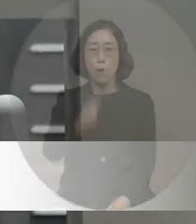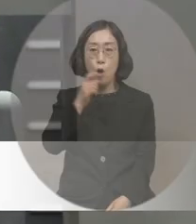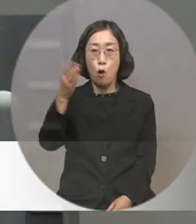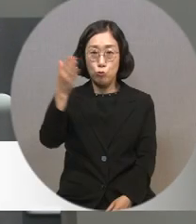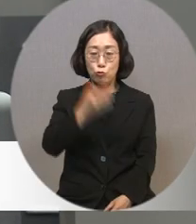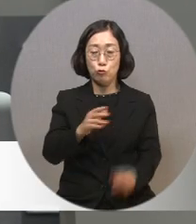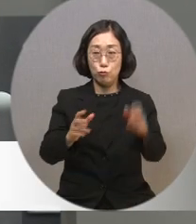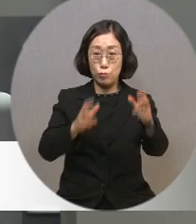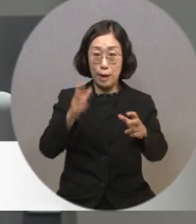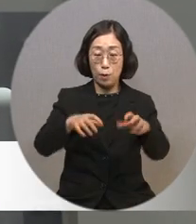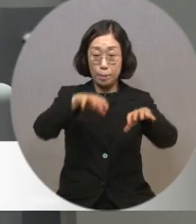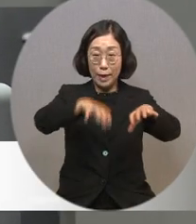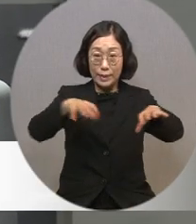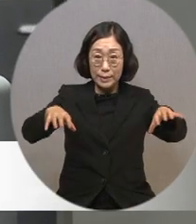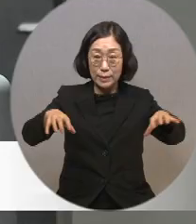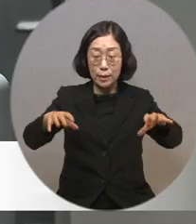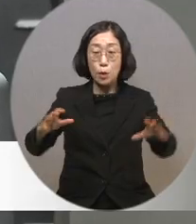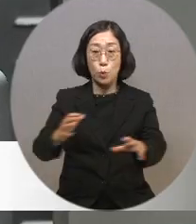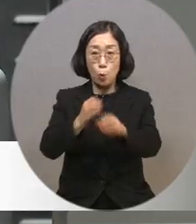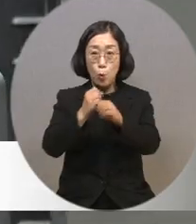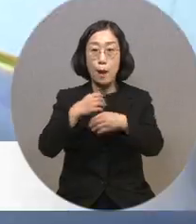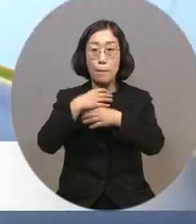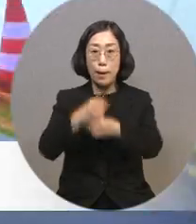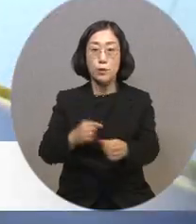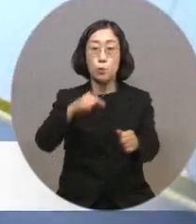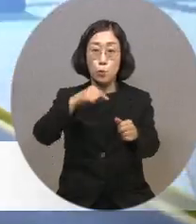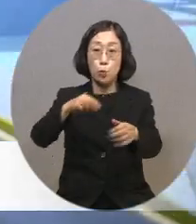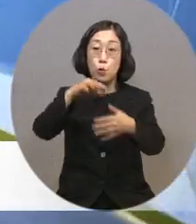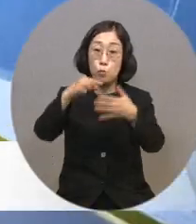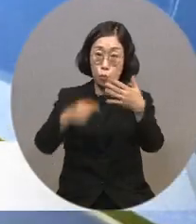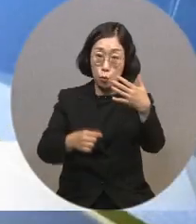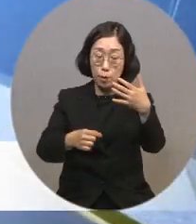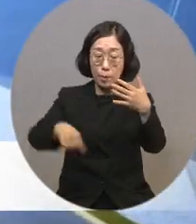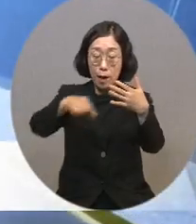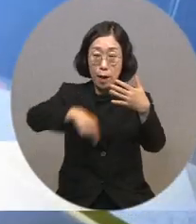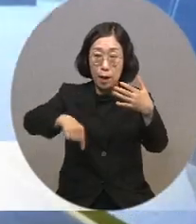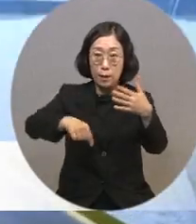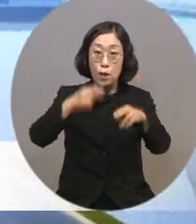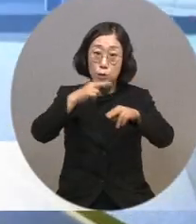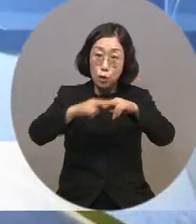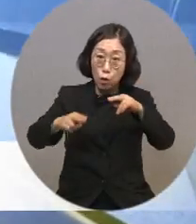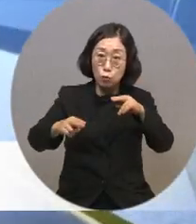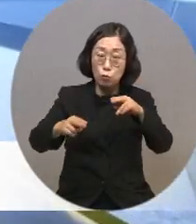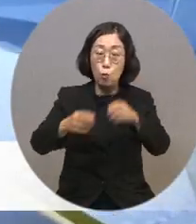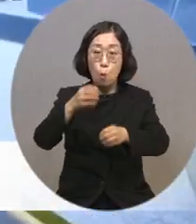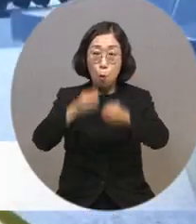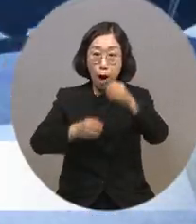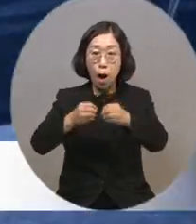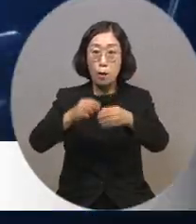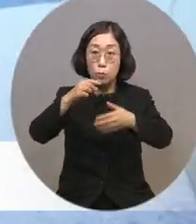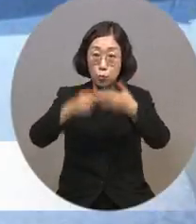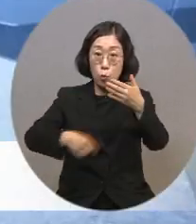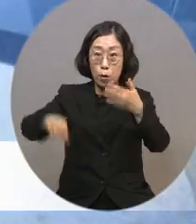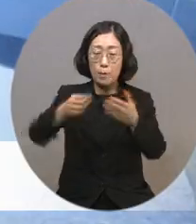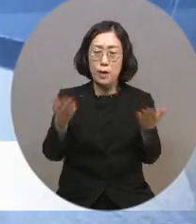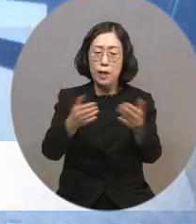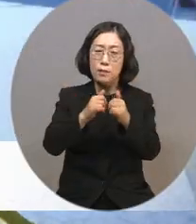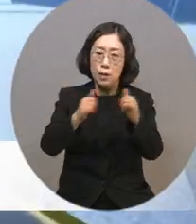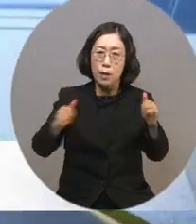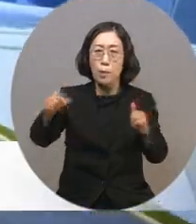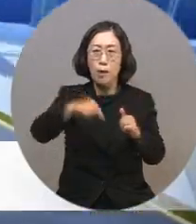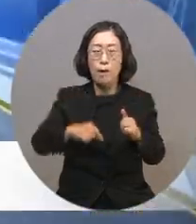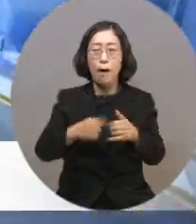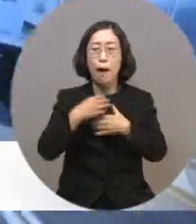여수 산단 통합안전교육 프로그램은 산단 내 석유화학 업체에 상주하는 협력업체